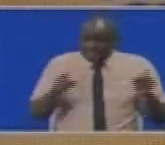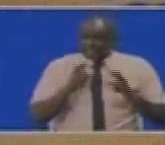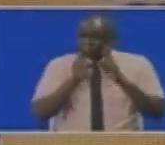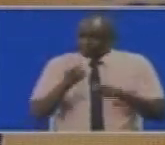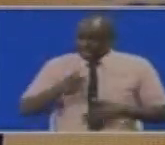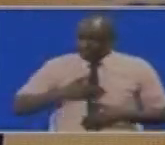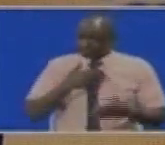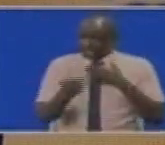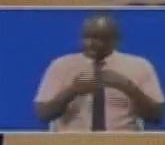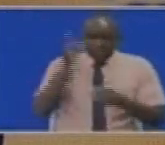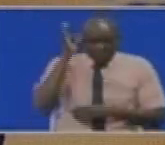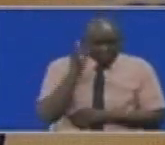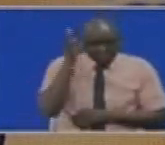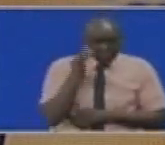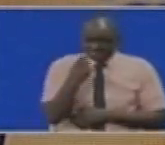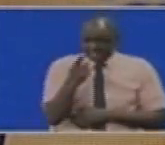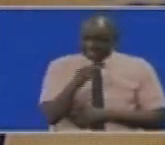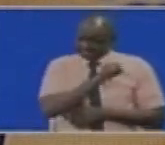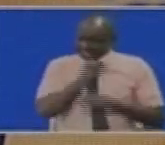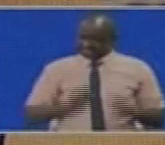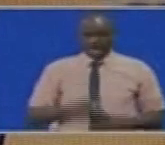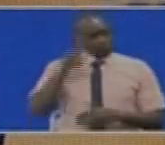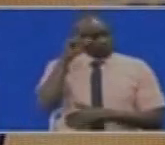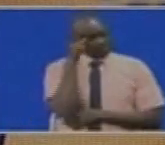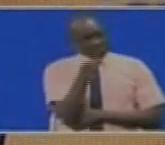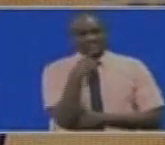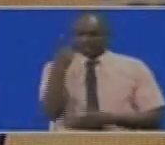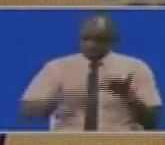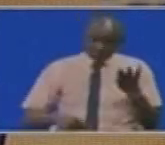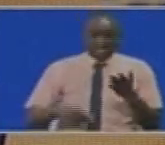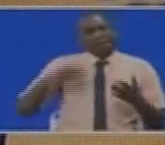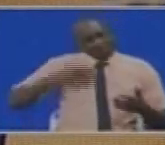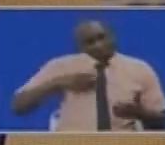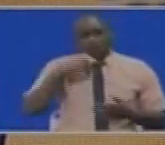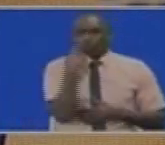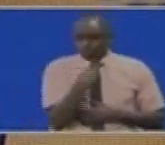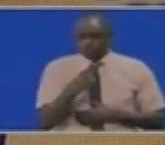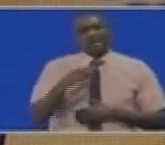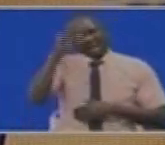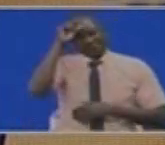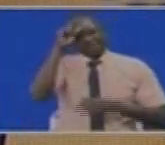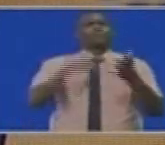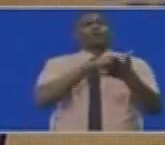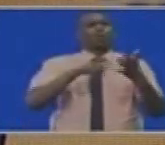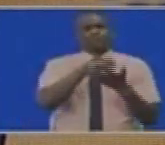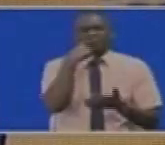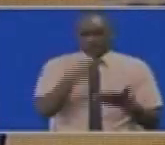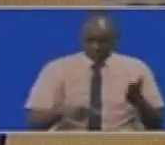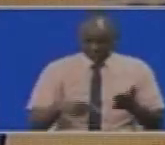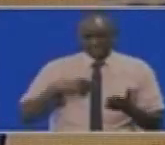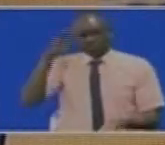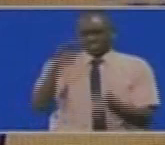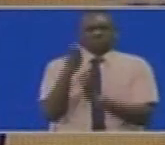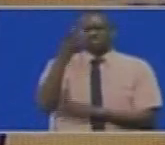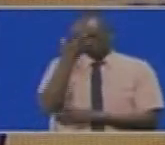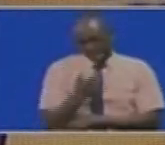Mtalaki, seneta wa kaunti ya Mombasa Omar Hassan amewakosoa ambao waliosuta serikali kwa kuwapunguzia walinzi viongozi